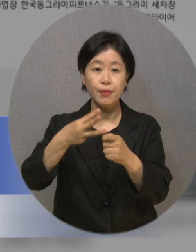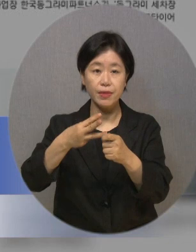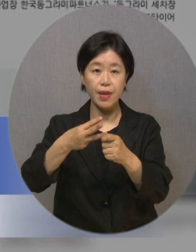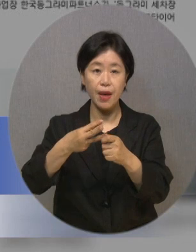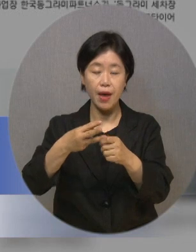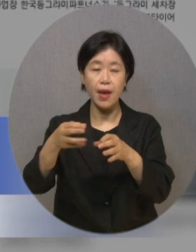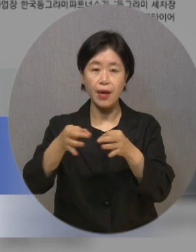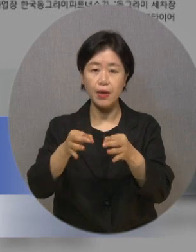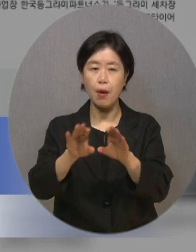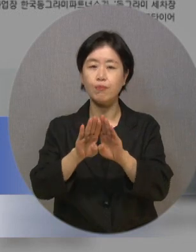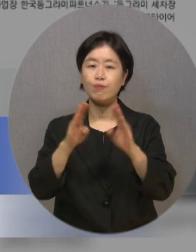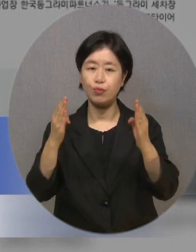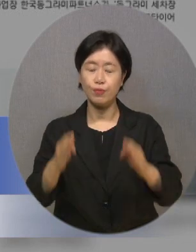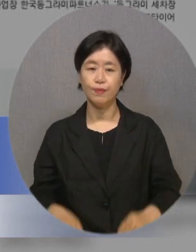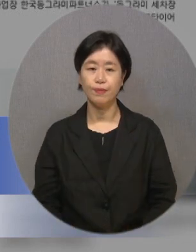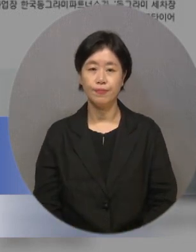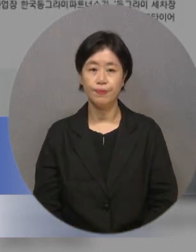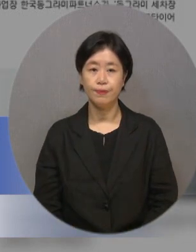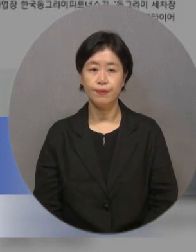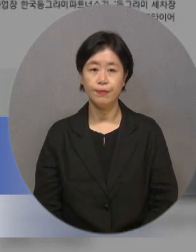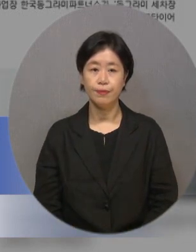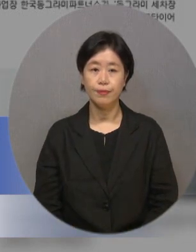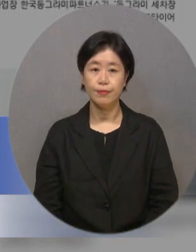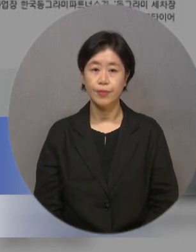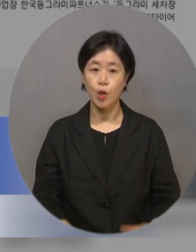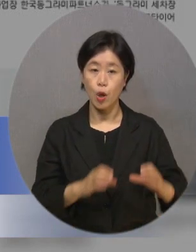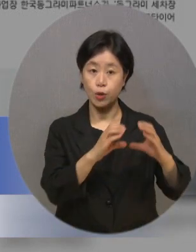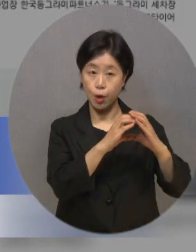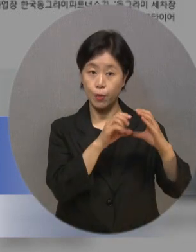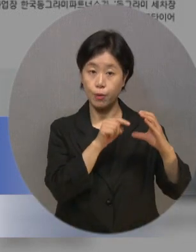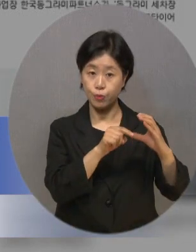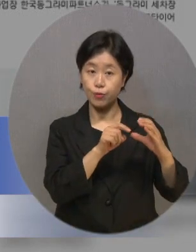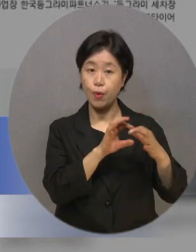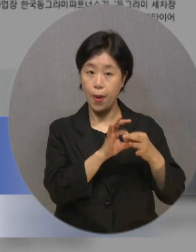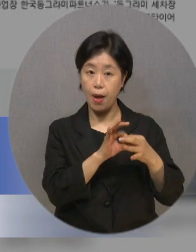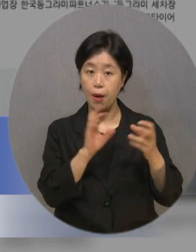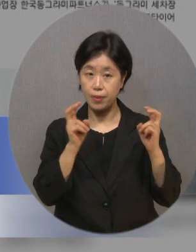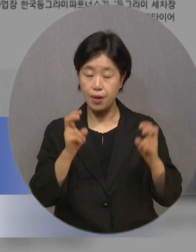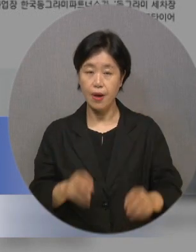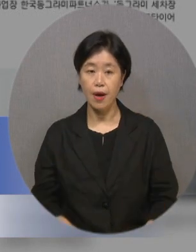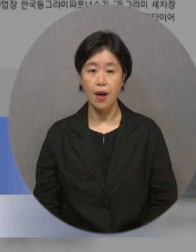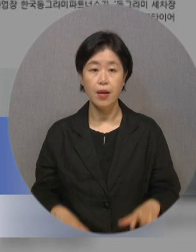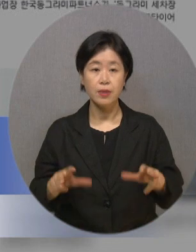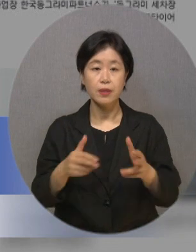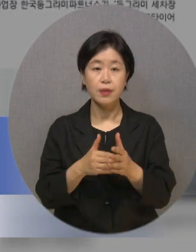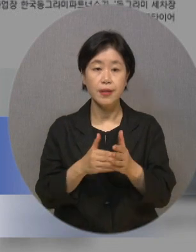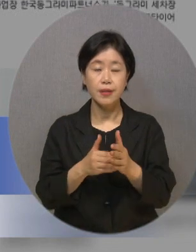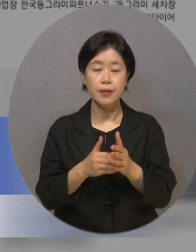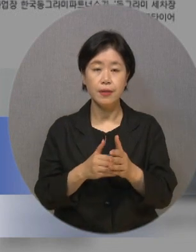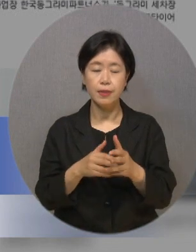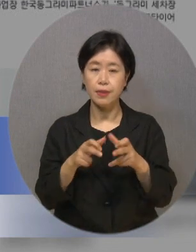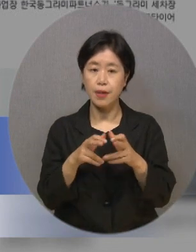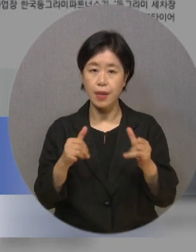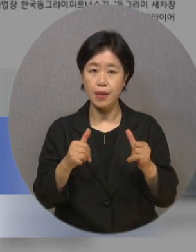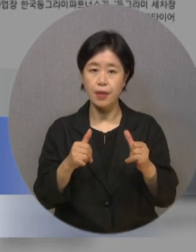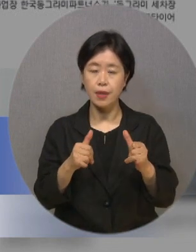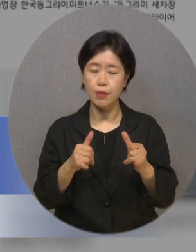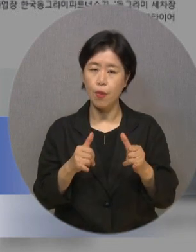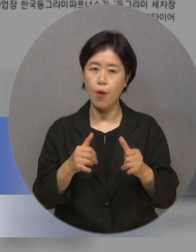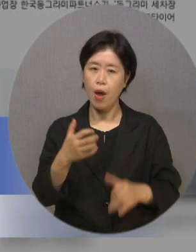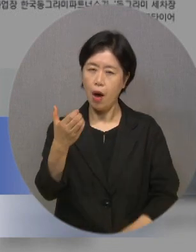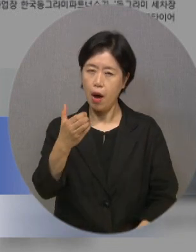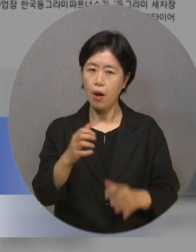오픈했다는 소식이 실려 있습니다 한국 동그라미 파트너스는 현재까지 장애인 9명이 근무하고 있는 장애인